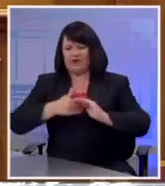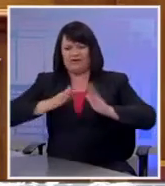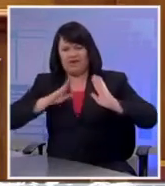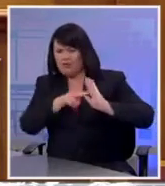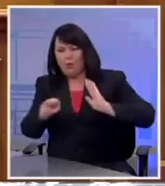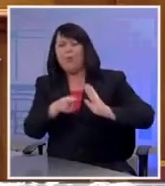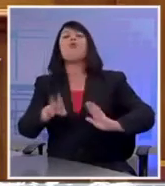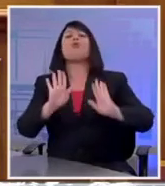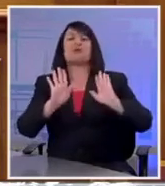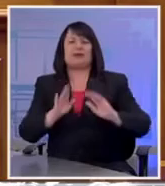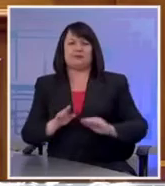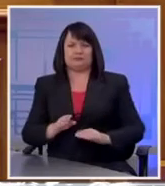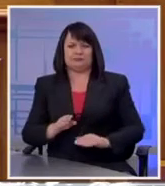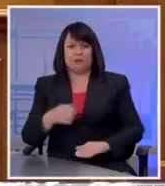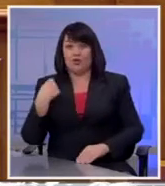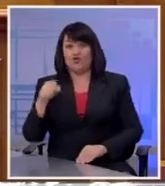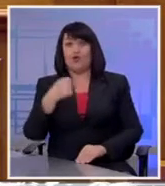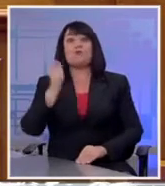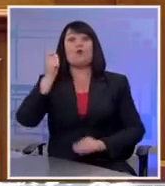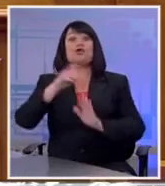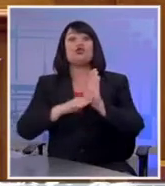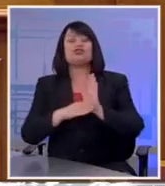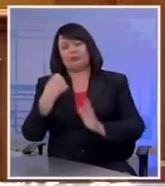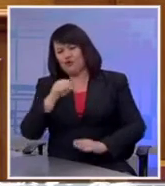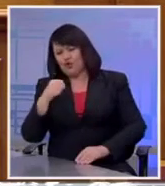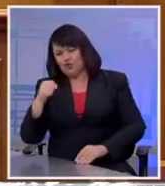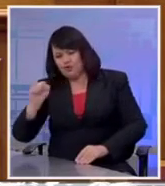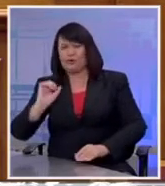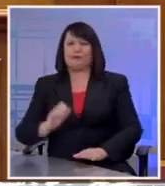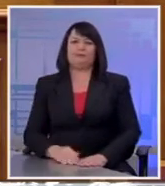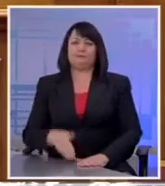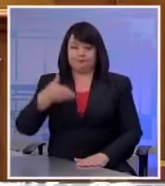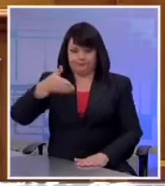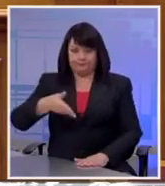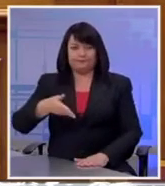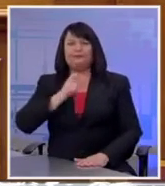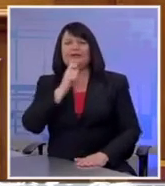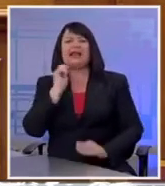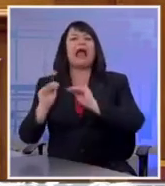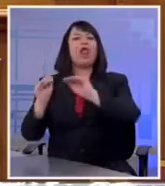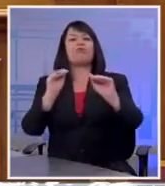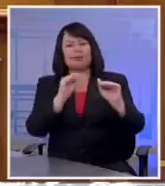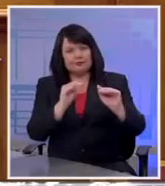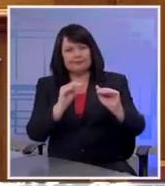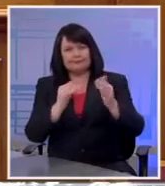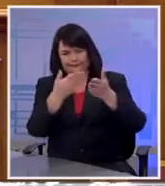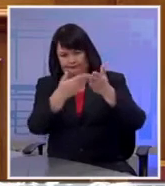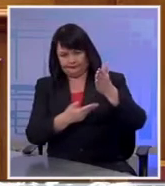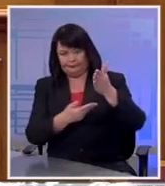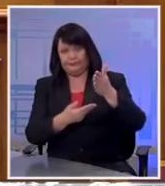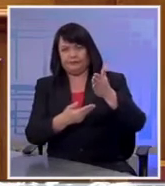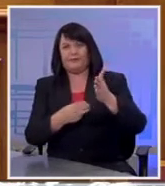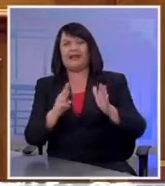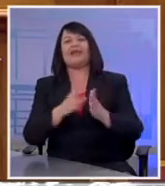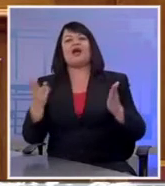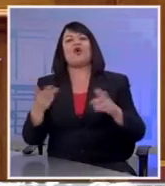είναι. Απορρίπτουν όλο το πολιτικό σύστημα. Εδώ έχουμε μία δημοσκόπηση του